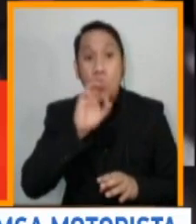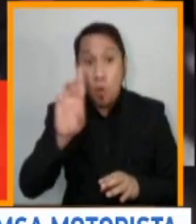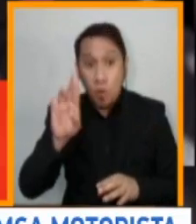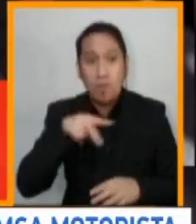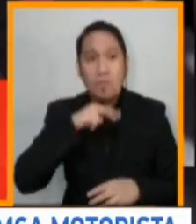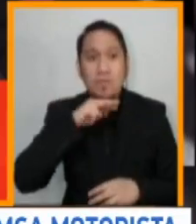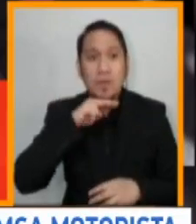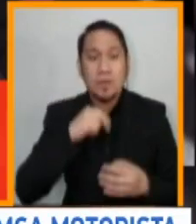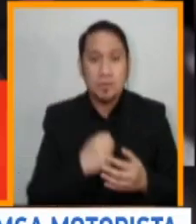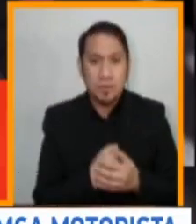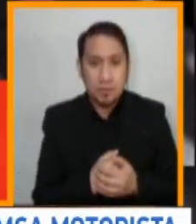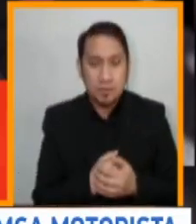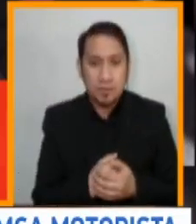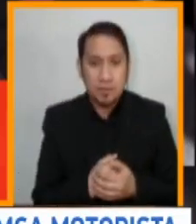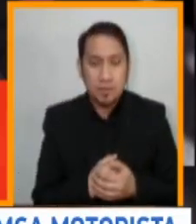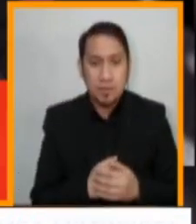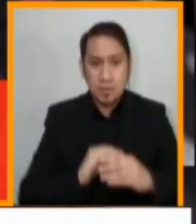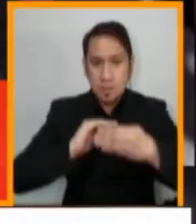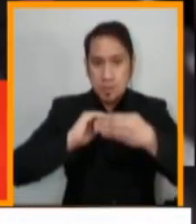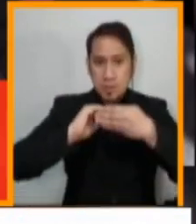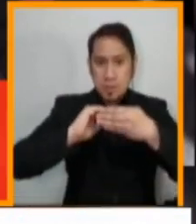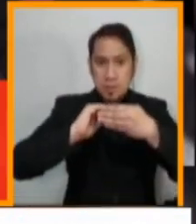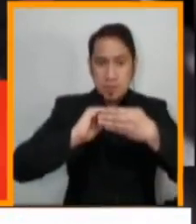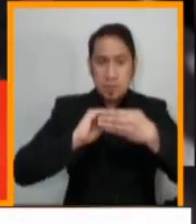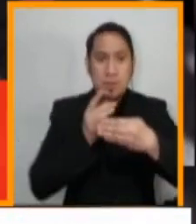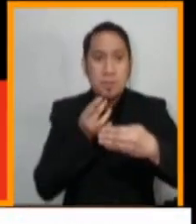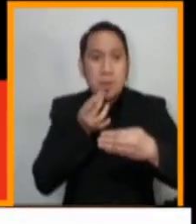Napipigilan din ito ang laway at iba pang secretion.